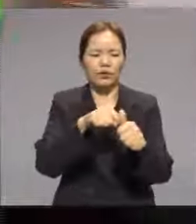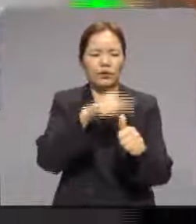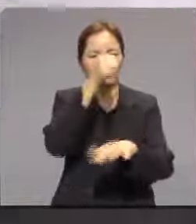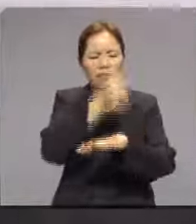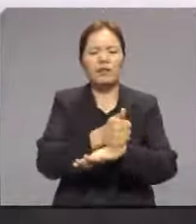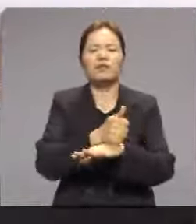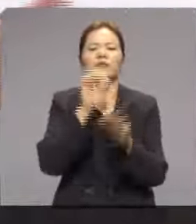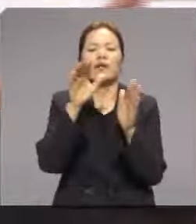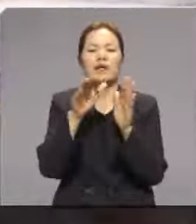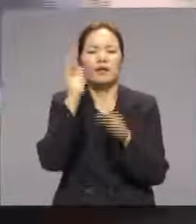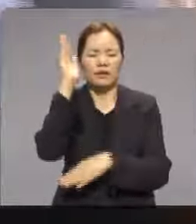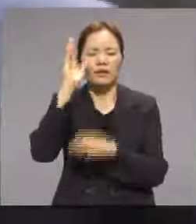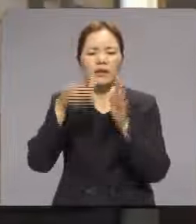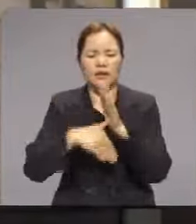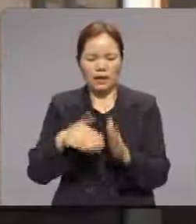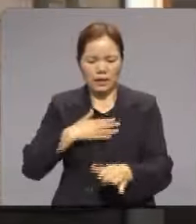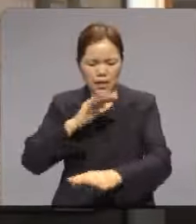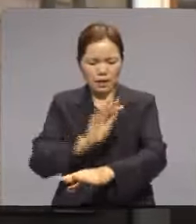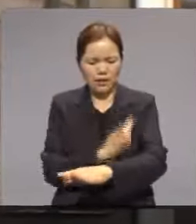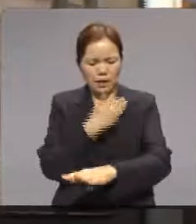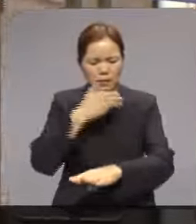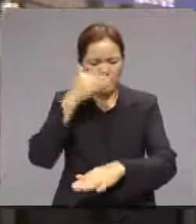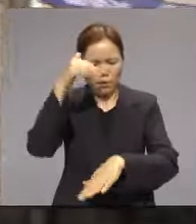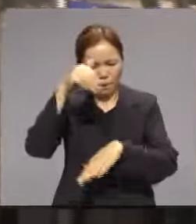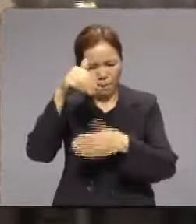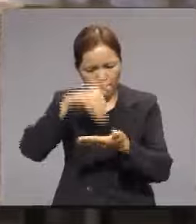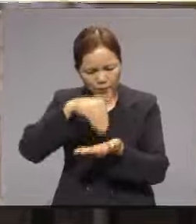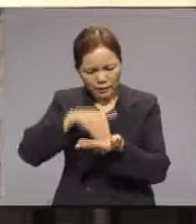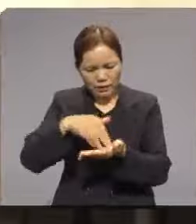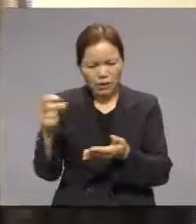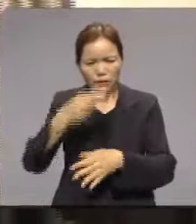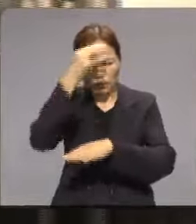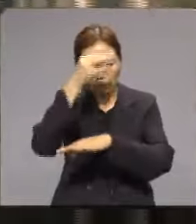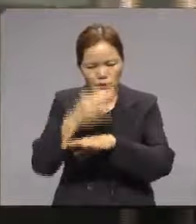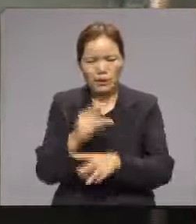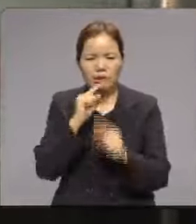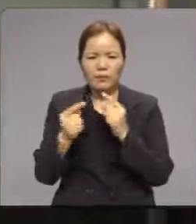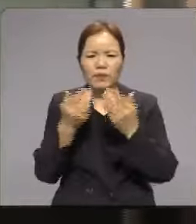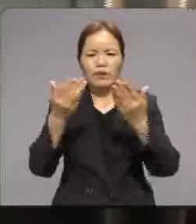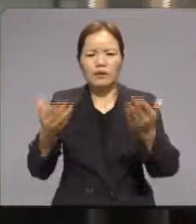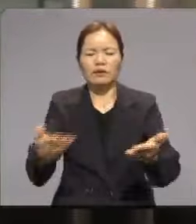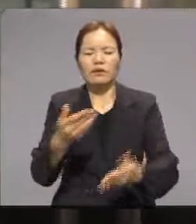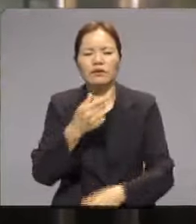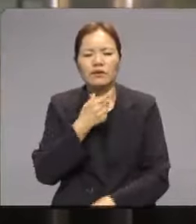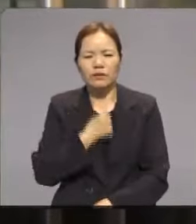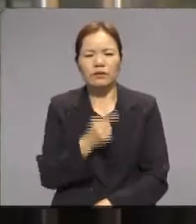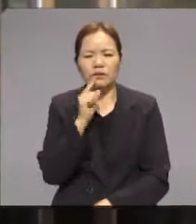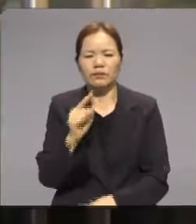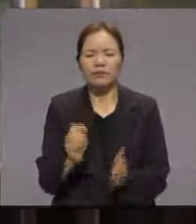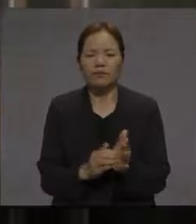진술에서 저의 잘못들에 대해 깊이 반성하고 사죄의 말씀을 전하고 싶다고 말했습니다.